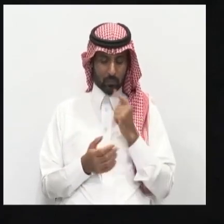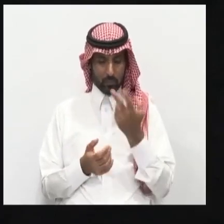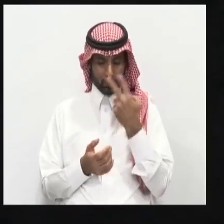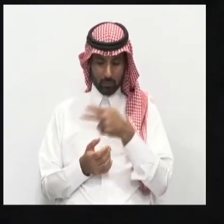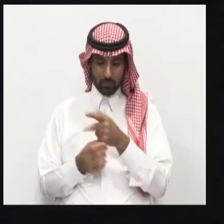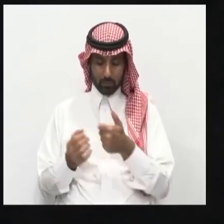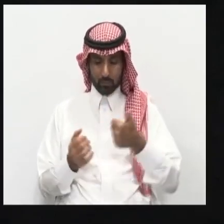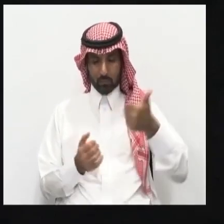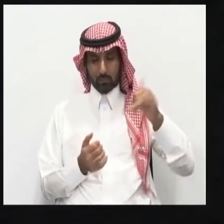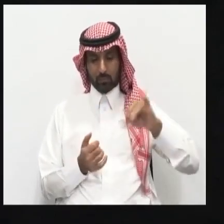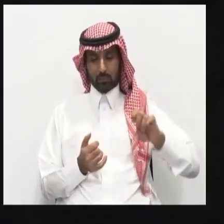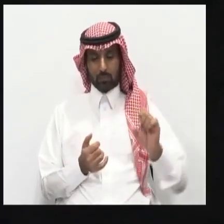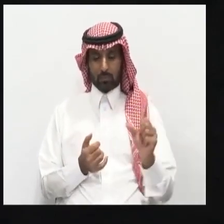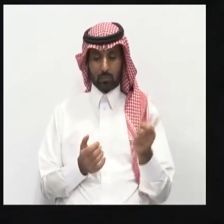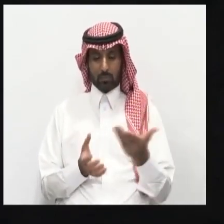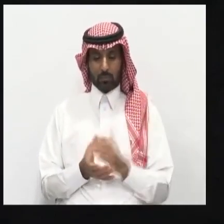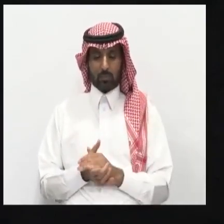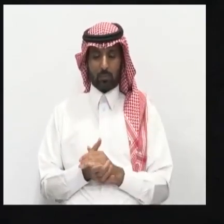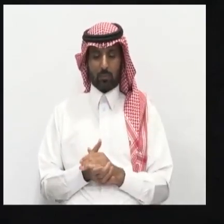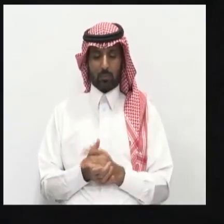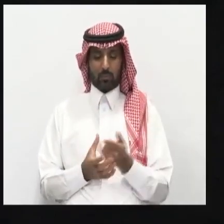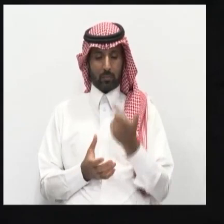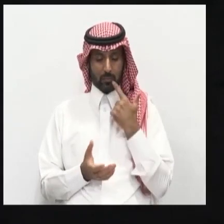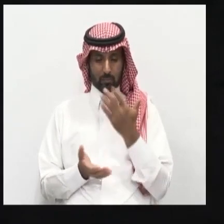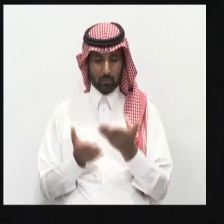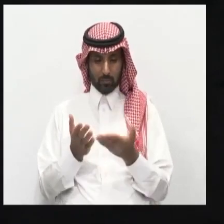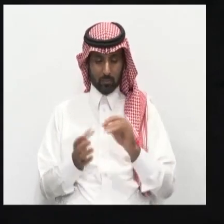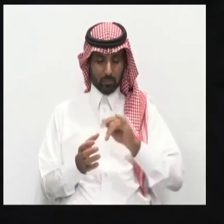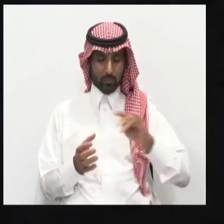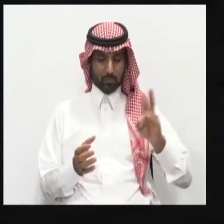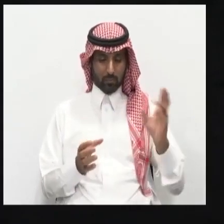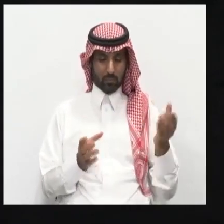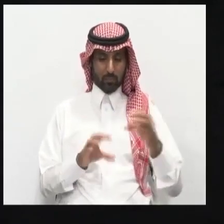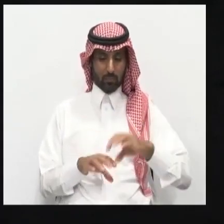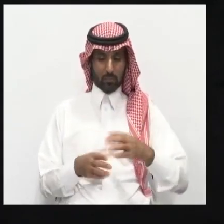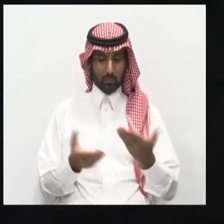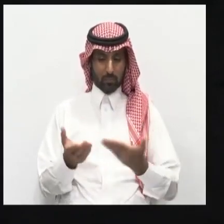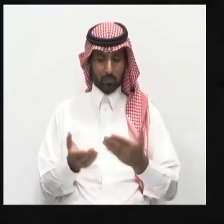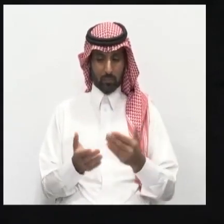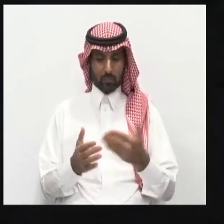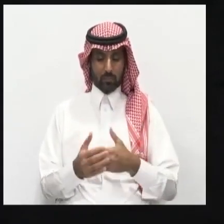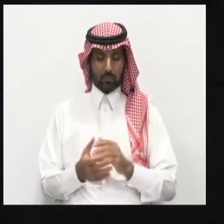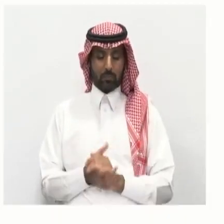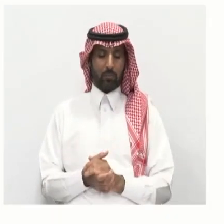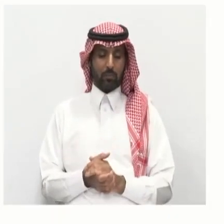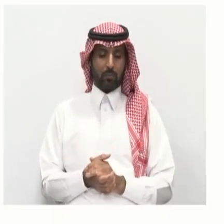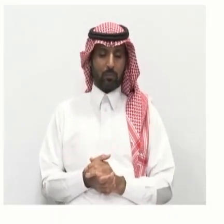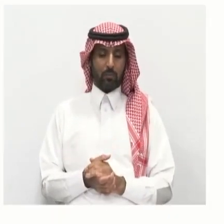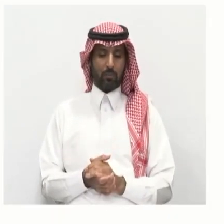المتفرج واخر شيء وجدنا المعادله الايونيه النهائيه لهذا